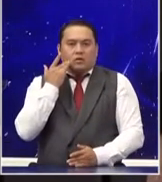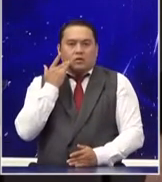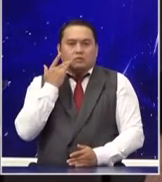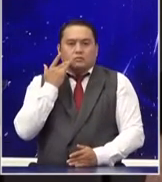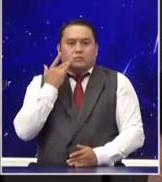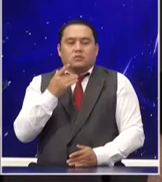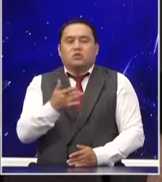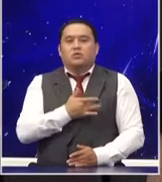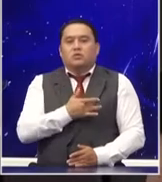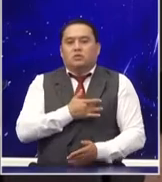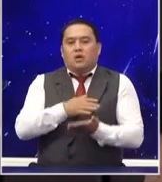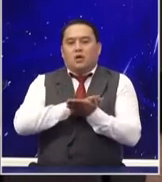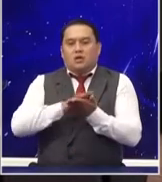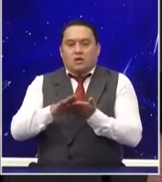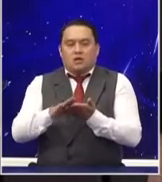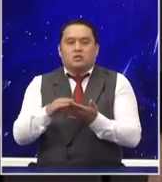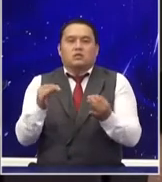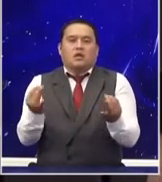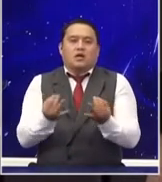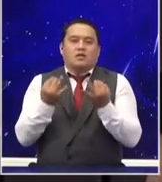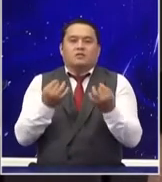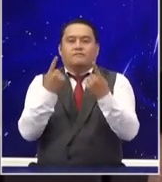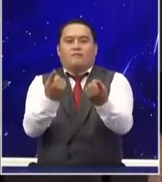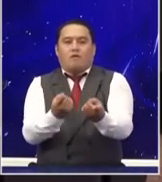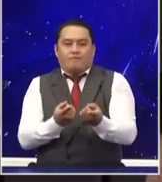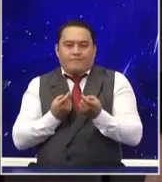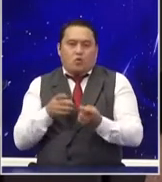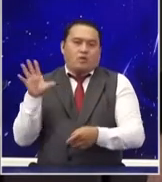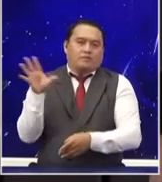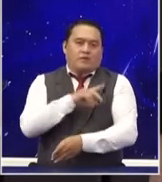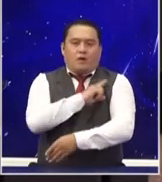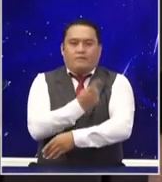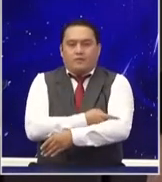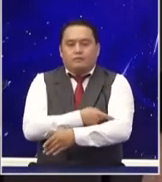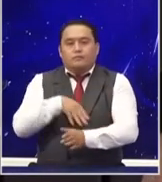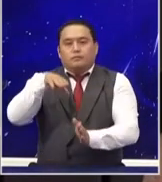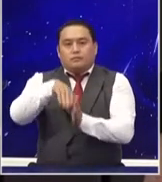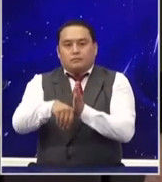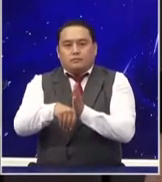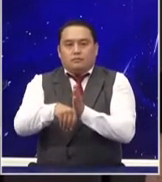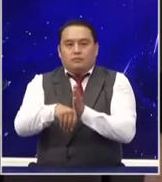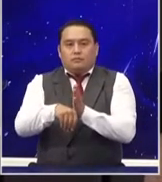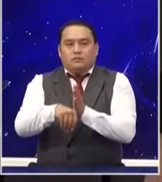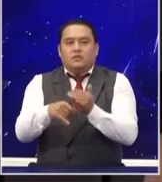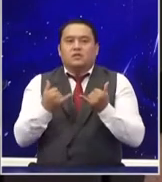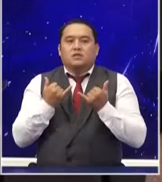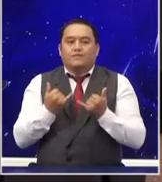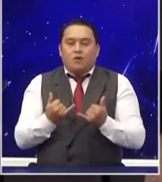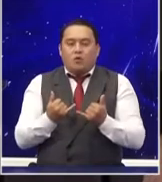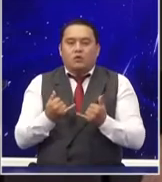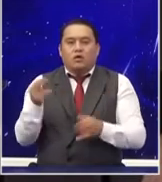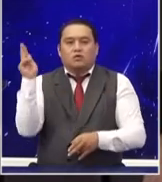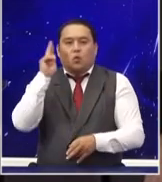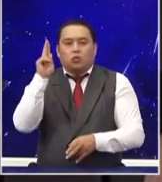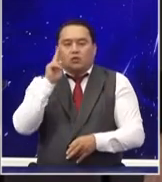от чистого сердца. Ну, как бы заинтересовать, все прикладывают усилия для этого человека. И проводит с ним изучение,